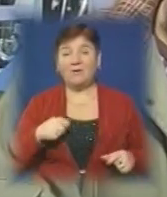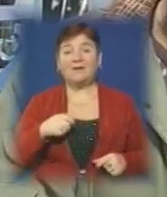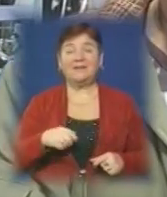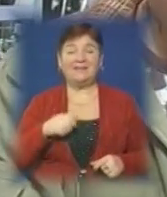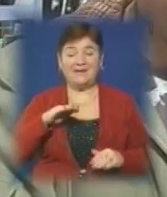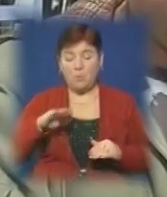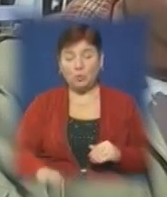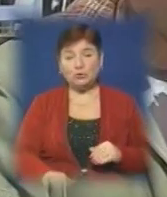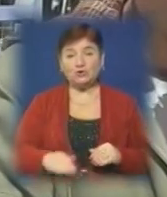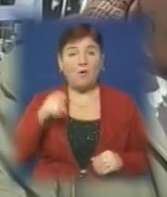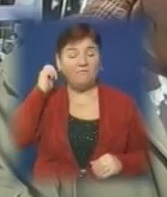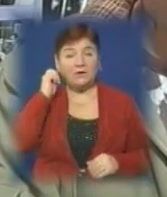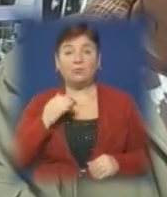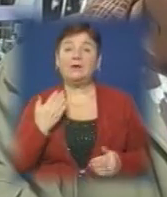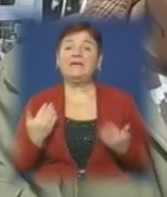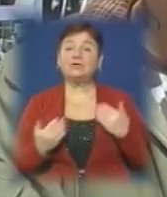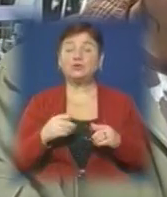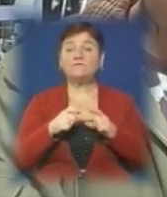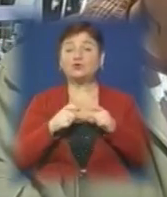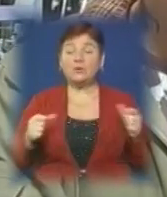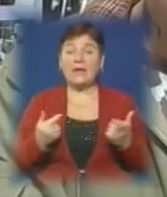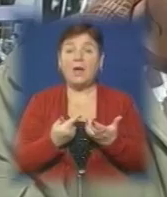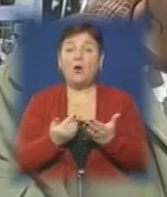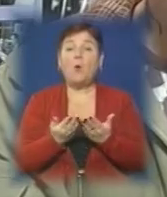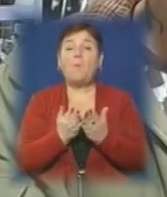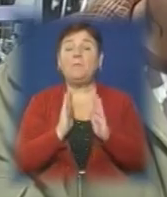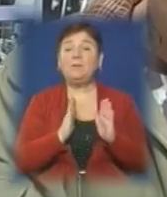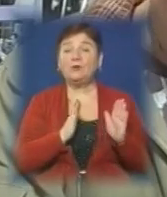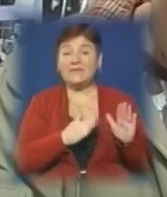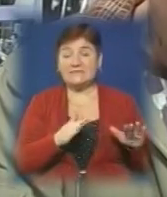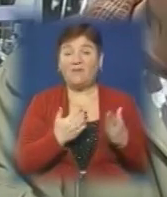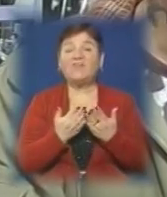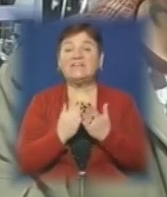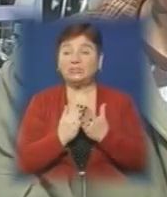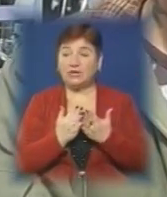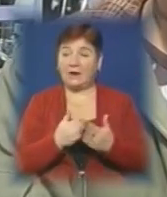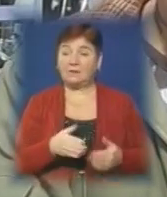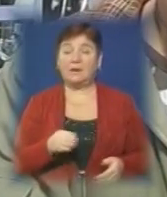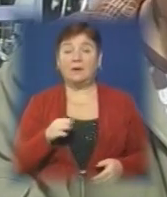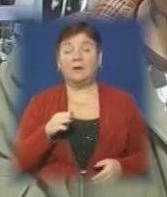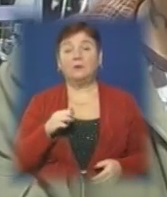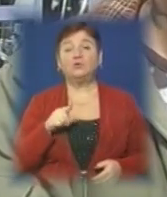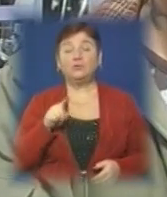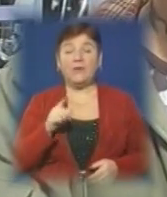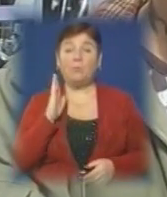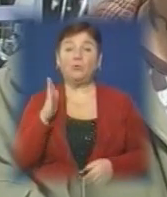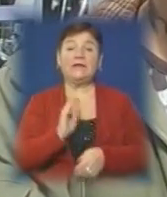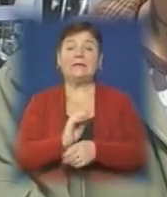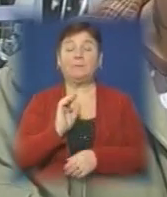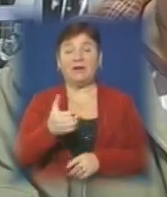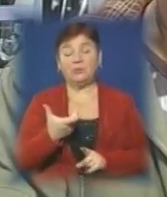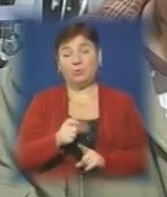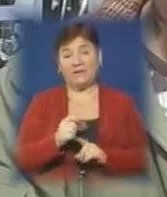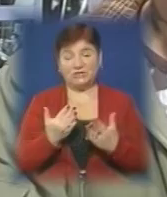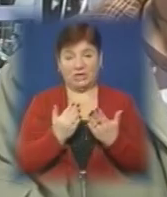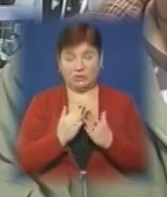Якщо в школі велика потреба, в бібліотеці велика потреба в книжках, туди буде більше направлено